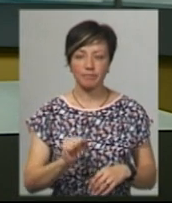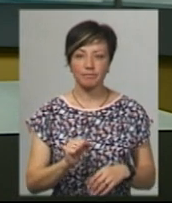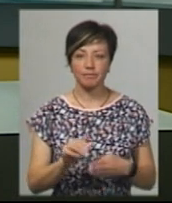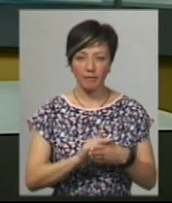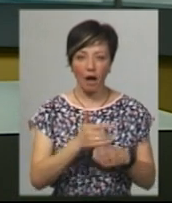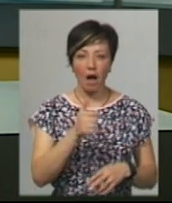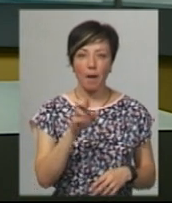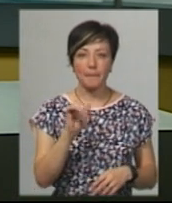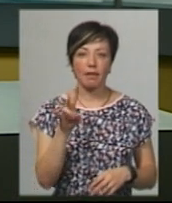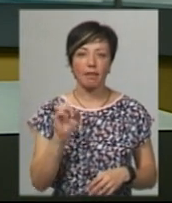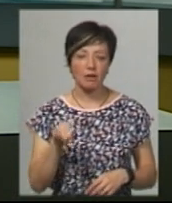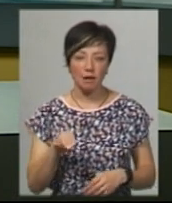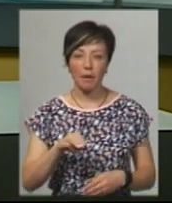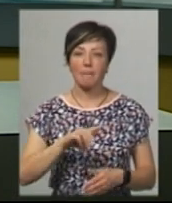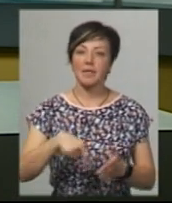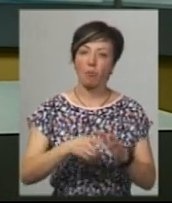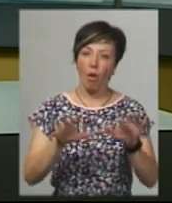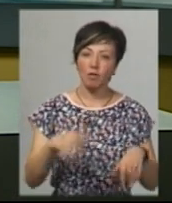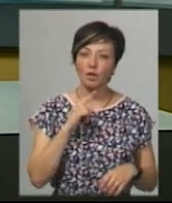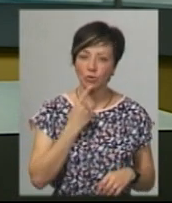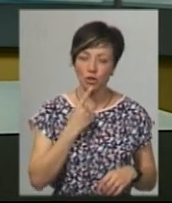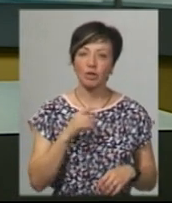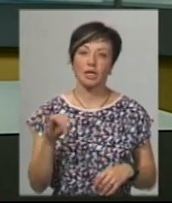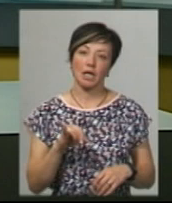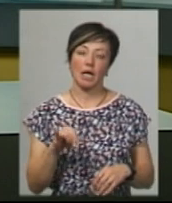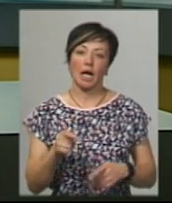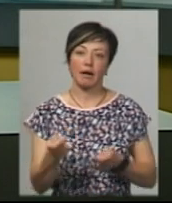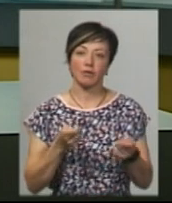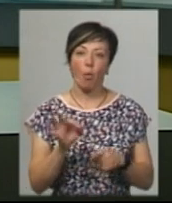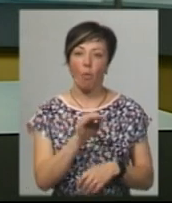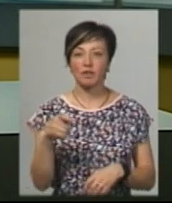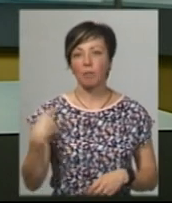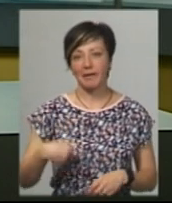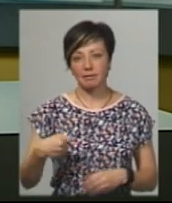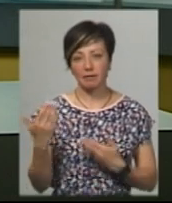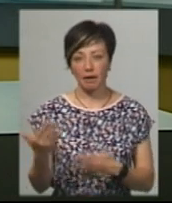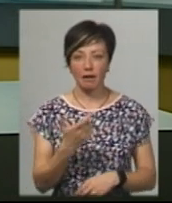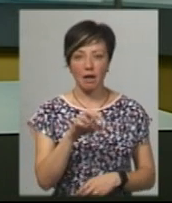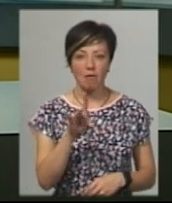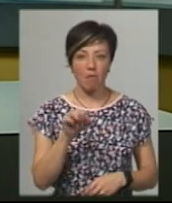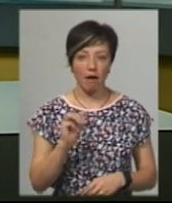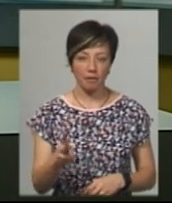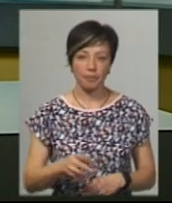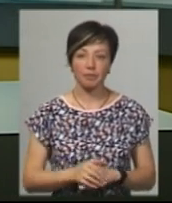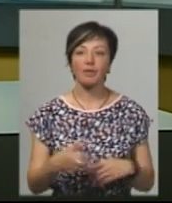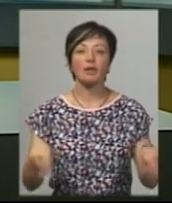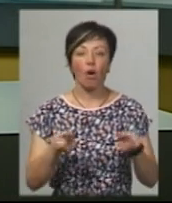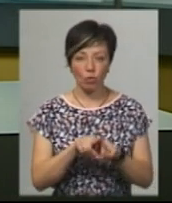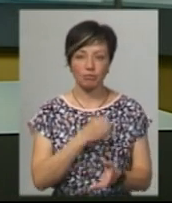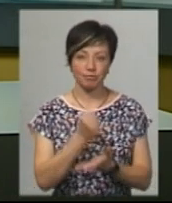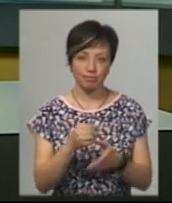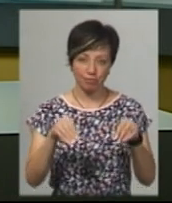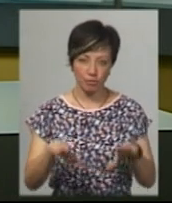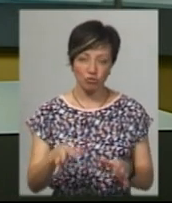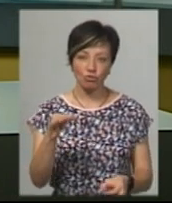Габінетом, Хмельницьким міським головою Олександром Семчишином та керівником Офісу президента Андрієм Єрмаком. Їм також присудили